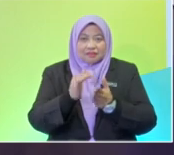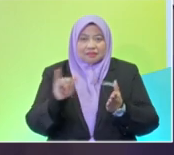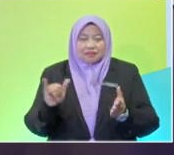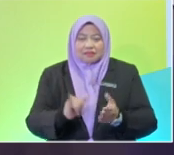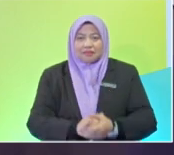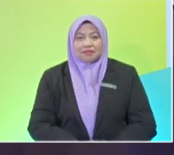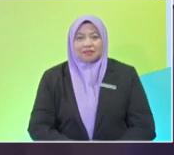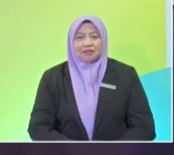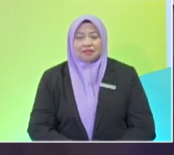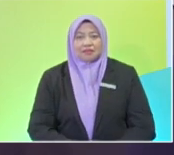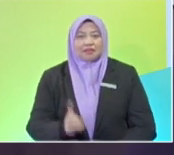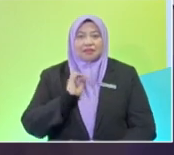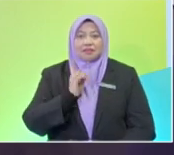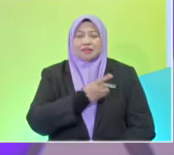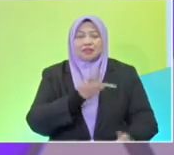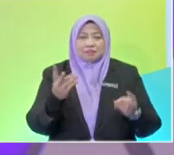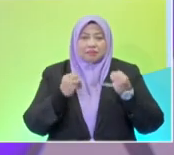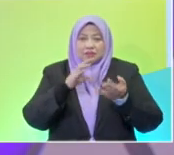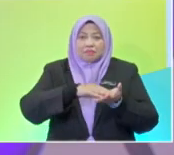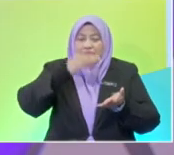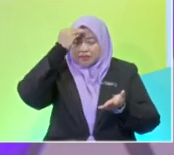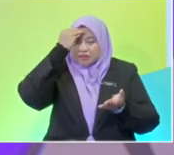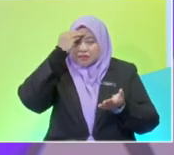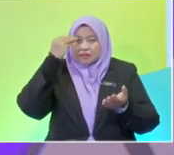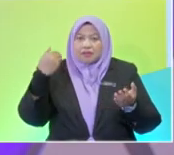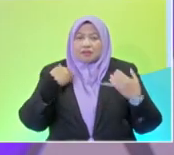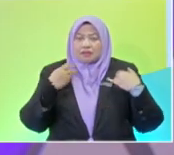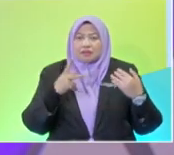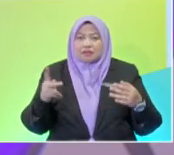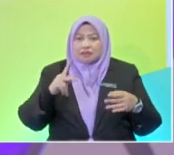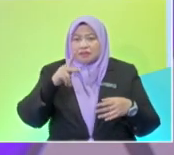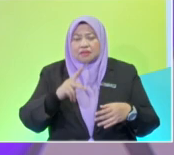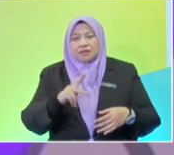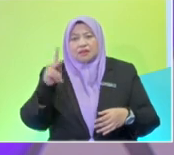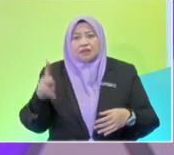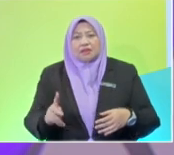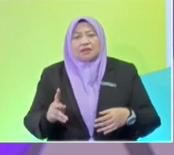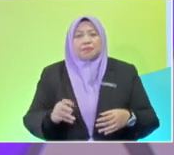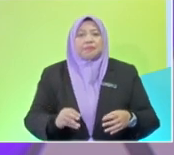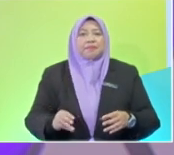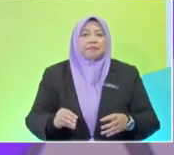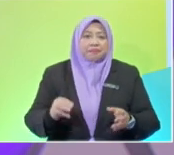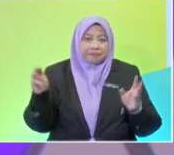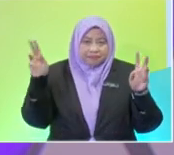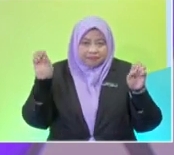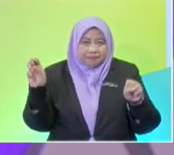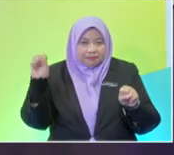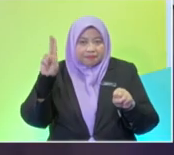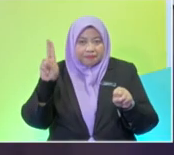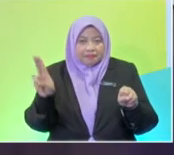seterusnya kita nak belajar Adakah magnet ini menarik objek-objek yang lain Haa